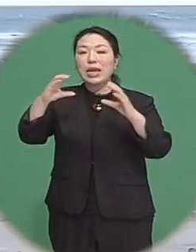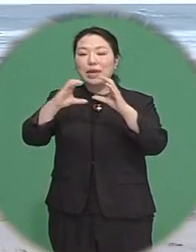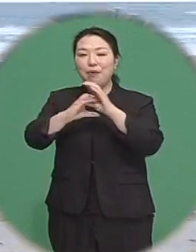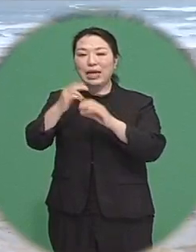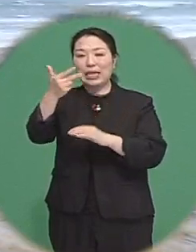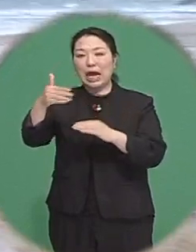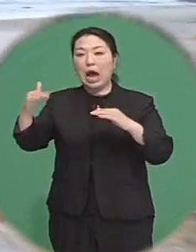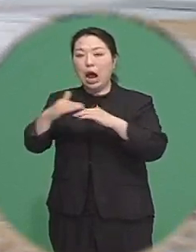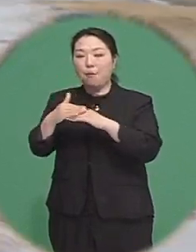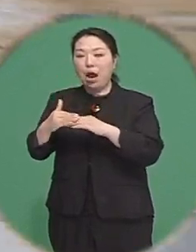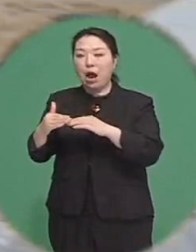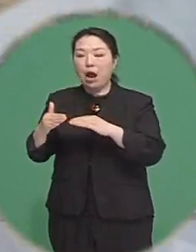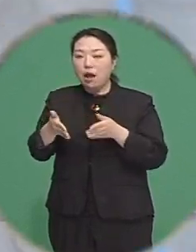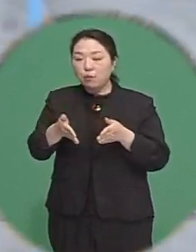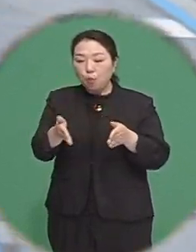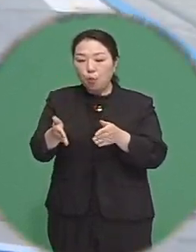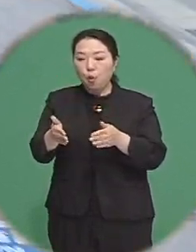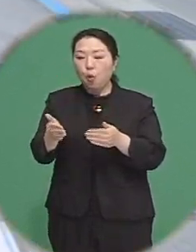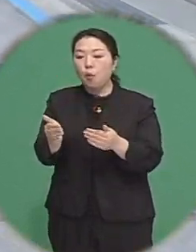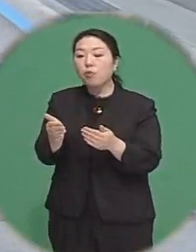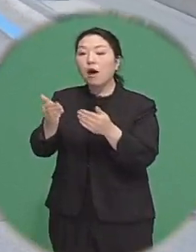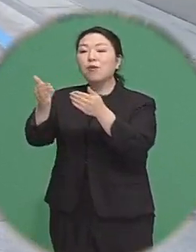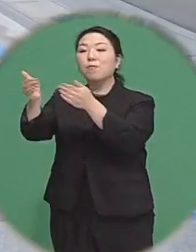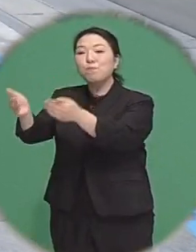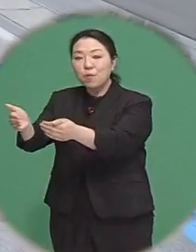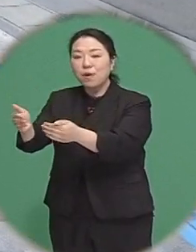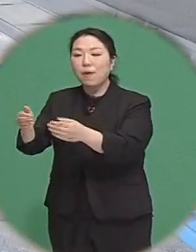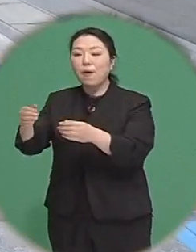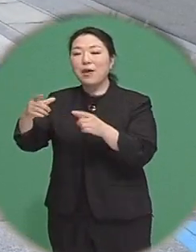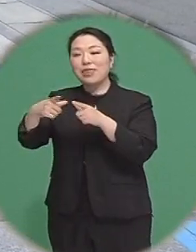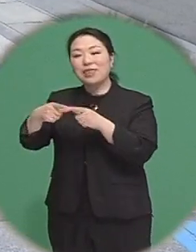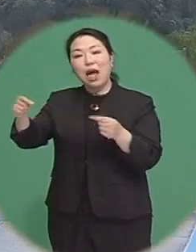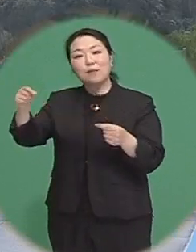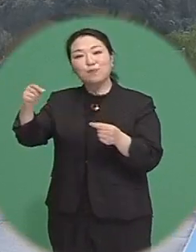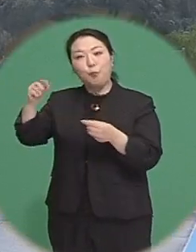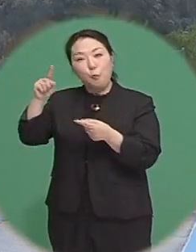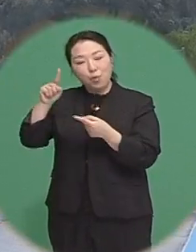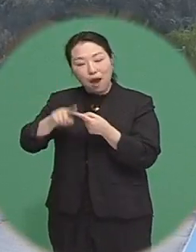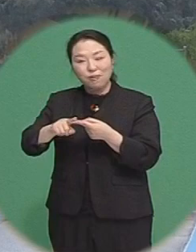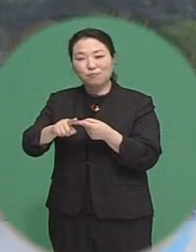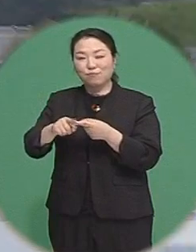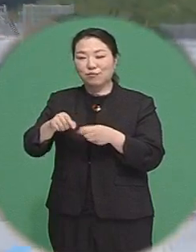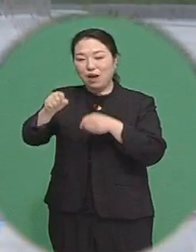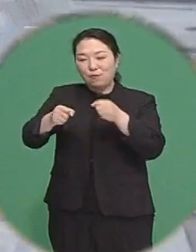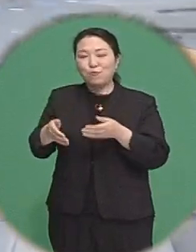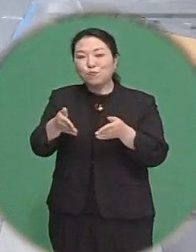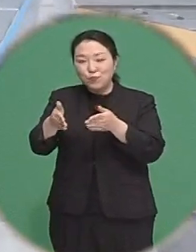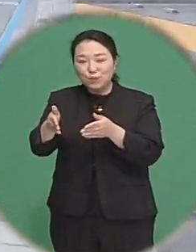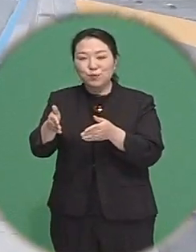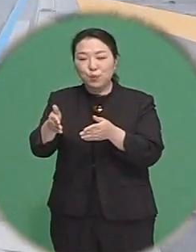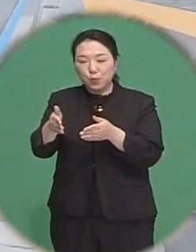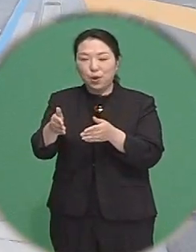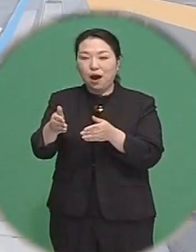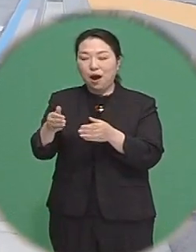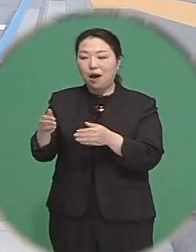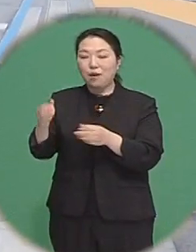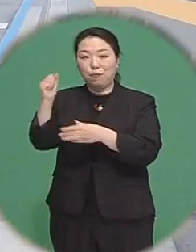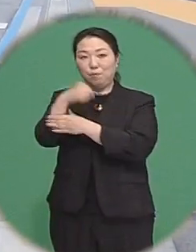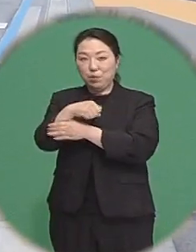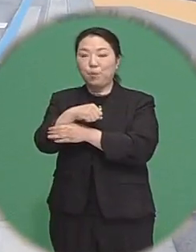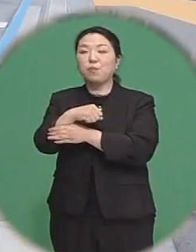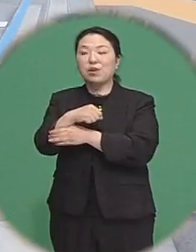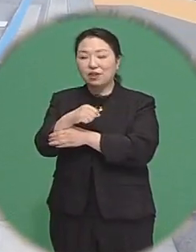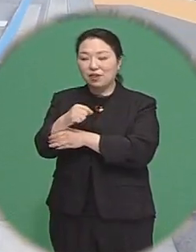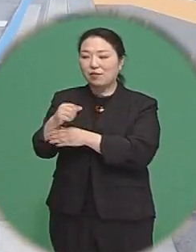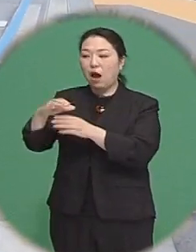街道の延伸によるナショナルサイクルルートの指定や中山間地域でのサイクルツーリズムにも取り組ん